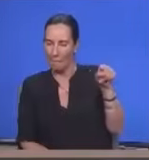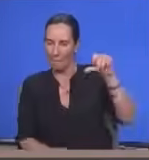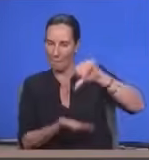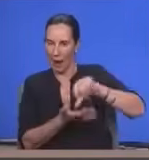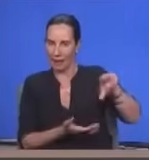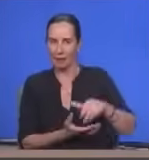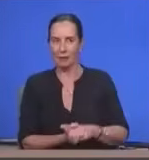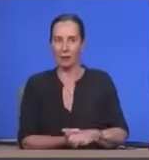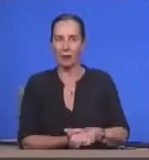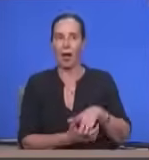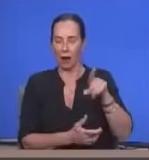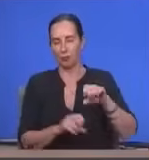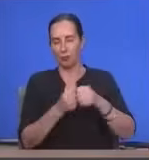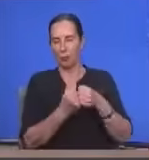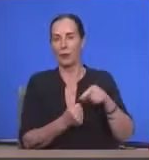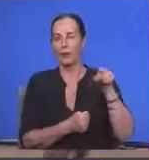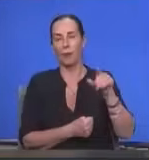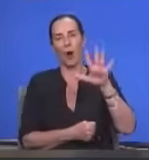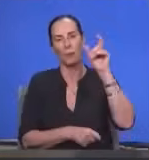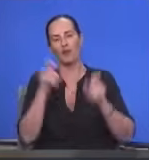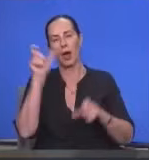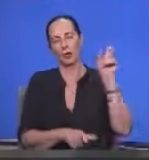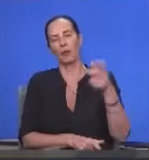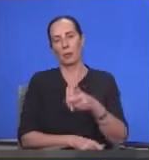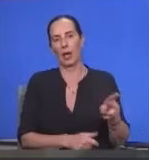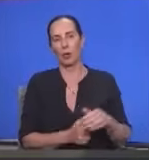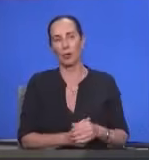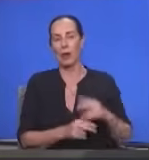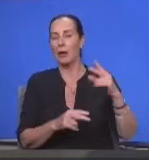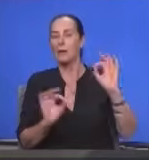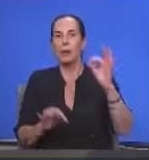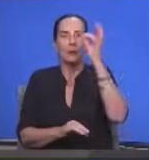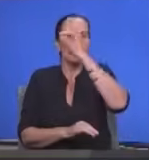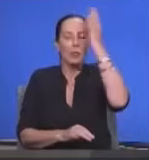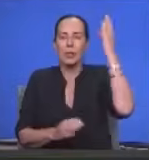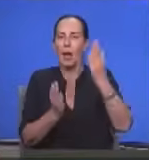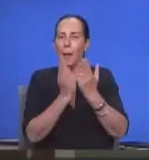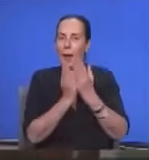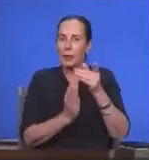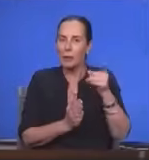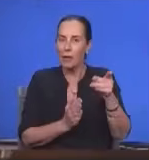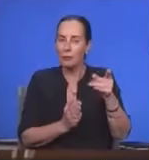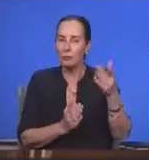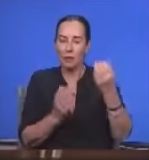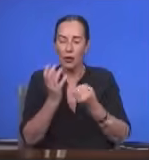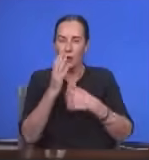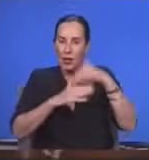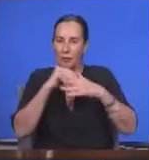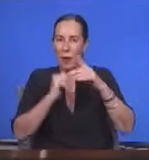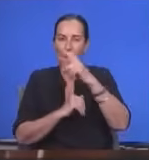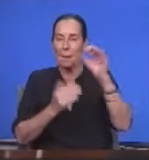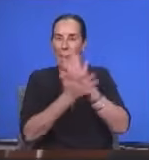מרקש. גם הוא נפגע, ולפחות חמישה בני אדם נהרגו כאן. בנס, בית הכנסת אל-עזמה, שהוקם במאה ה-15